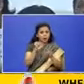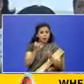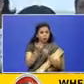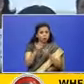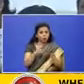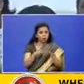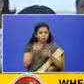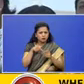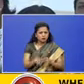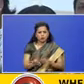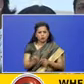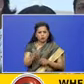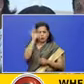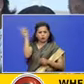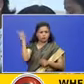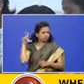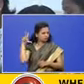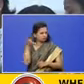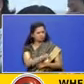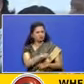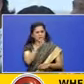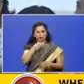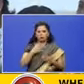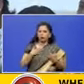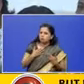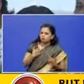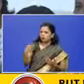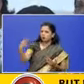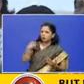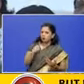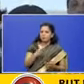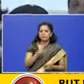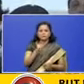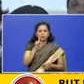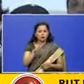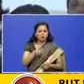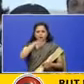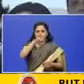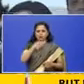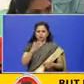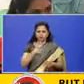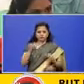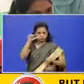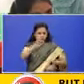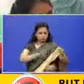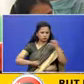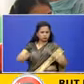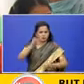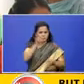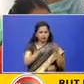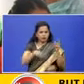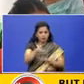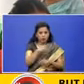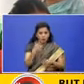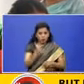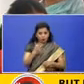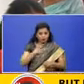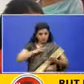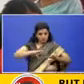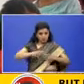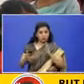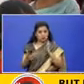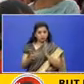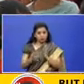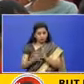टेक्नोलॉजी देने से मना कर दिया गया था। लेकिन भारत के वैज्ञानिकों ने ना सिर्फ स्वदेशी